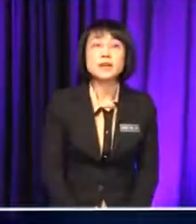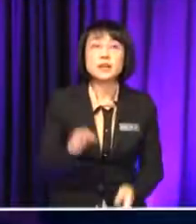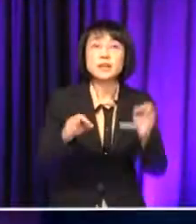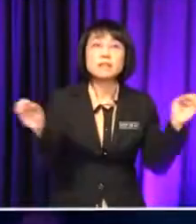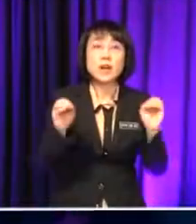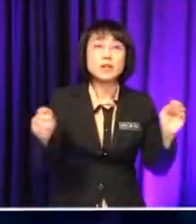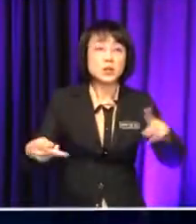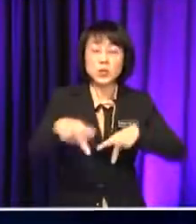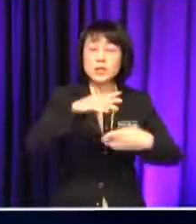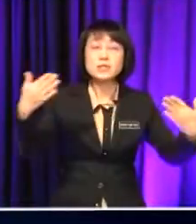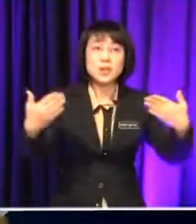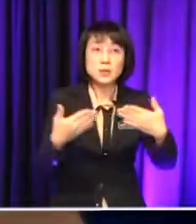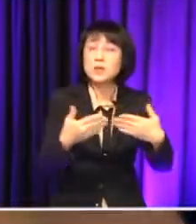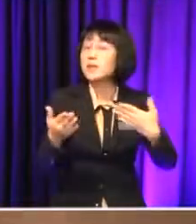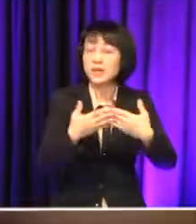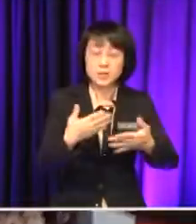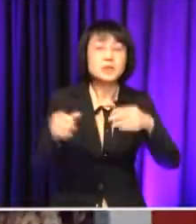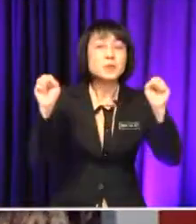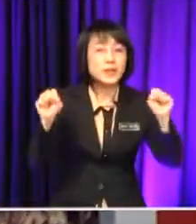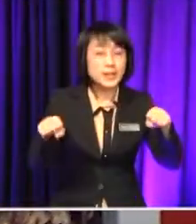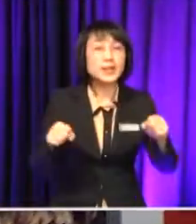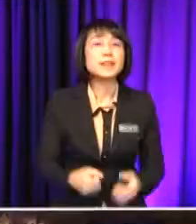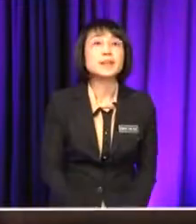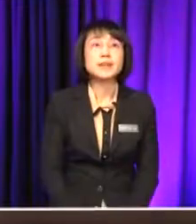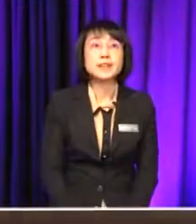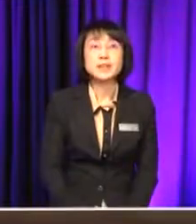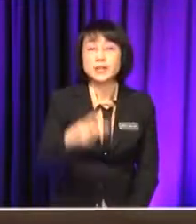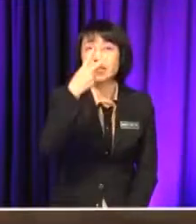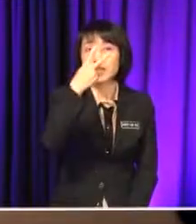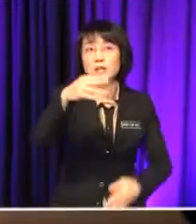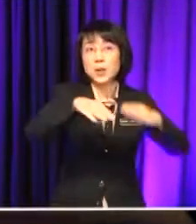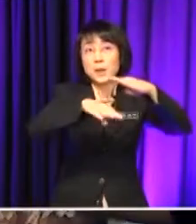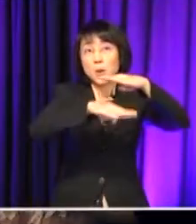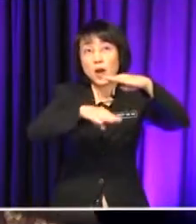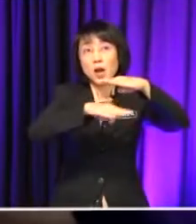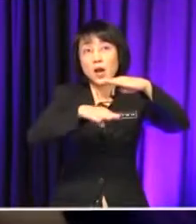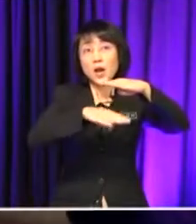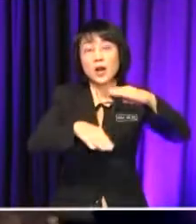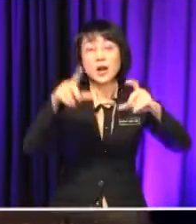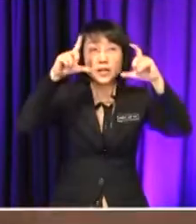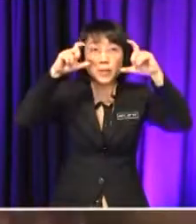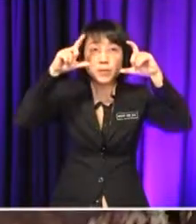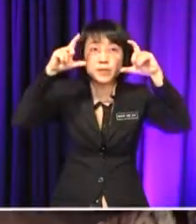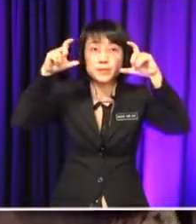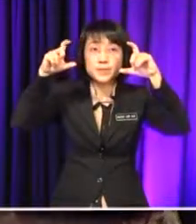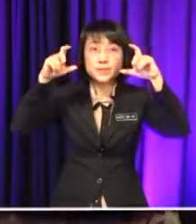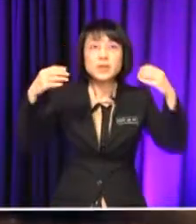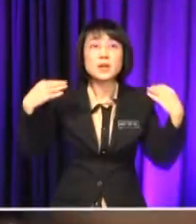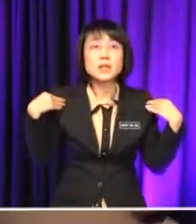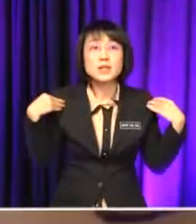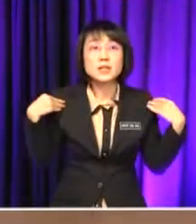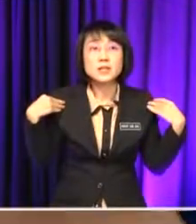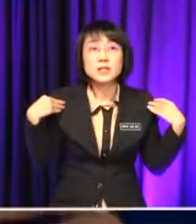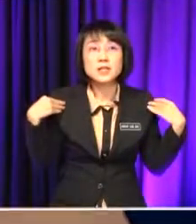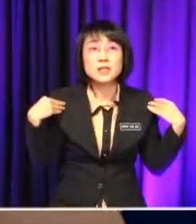penyambungan pun boleh juga, Fizi. Tak apa, cikgu. Tak apa, sebab kalau Fizi tengok dekat di bawah kamera-kamera ini, ada perasan tak ada